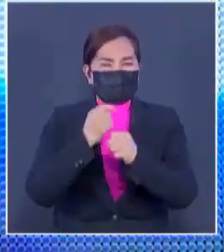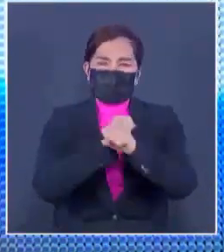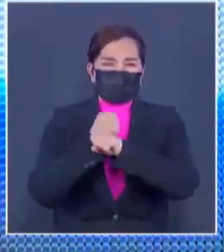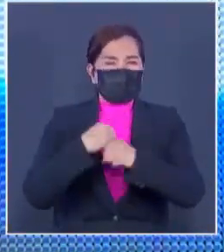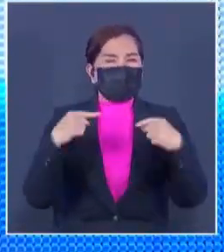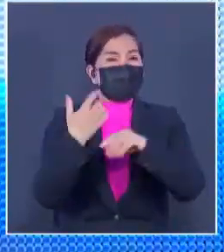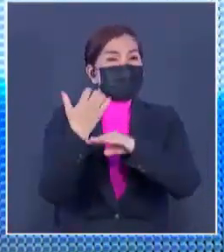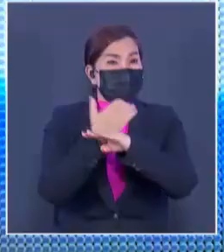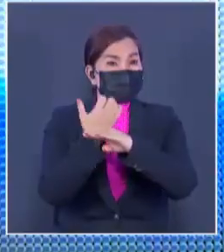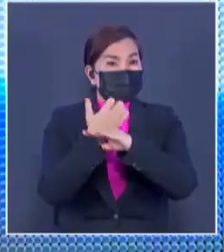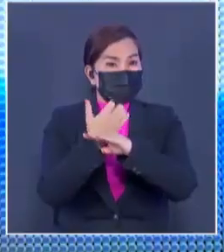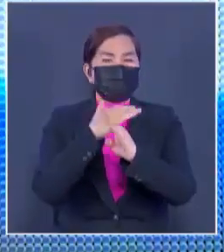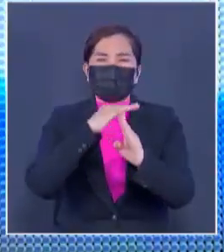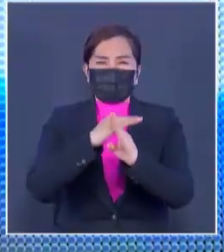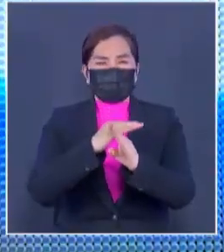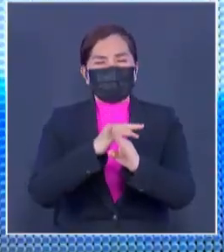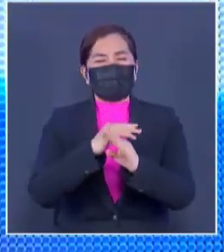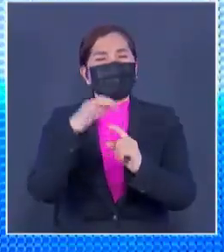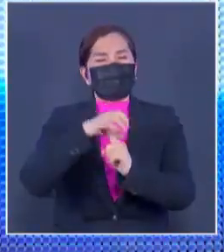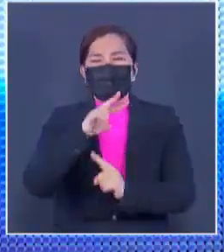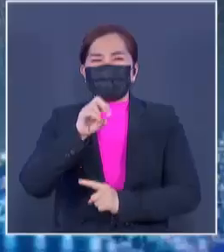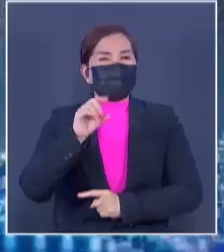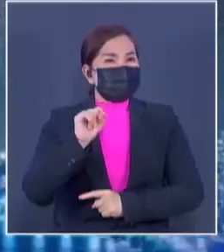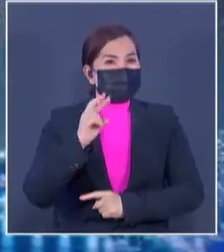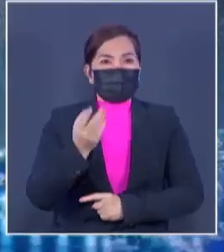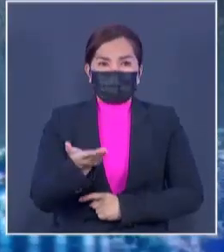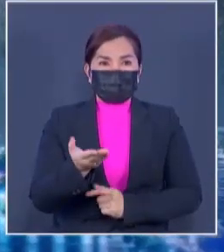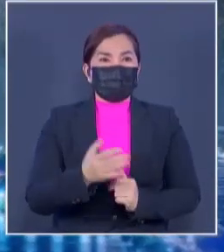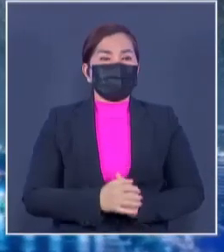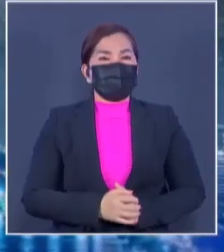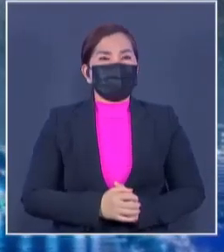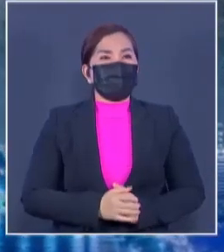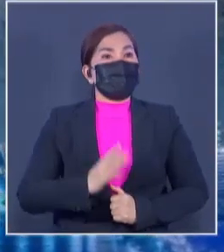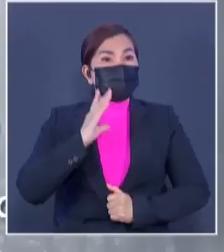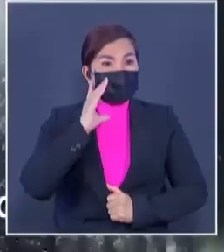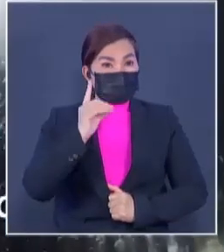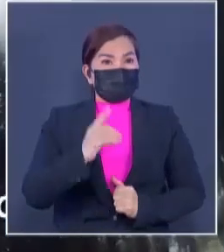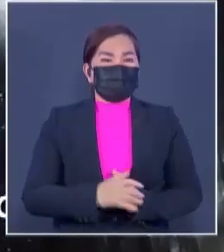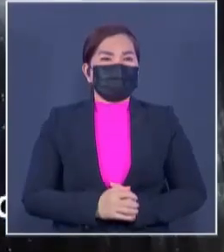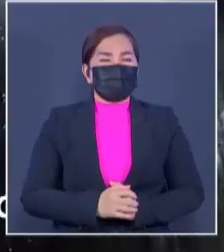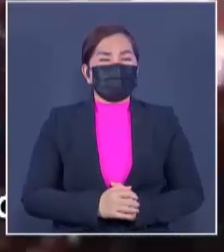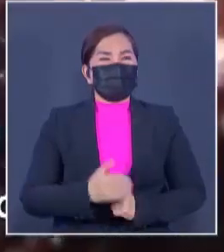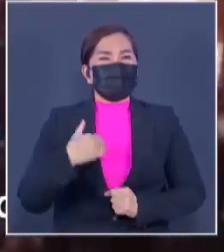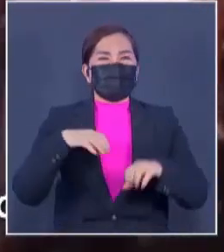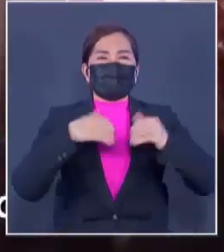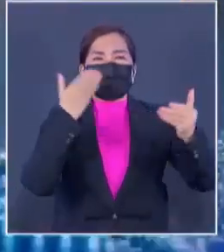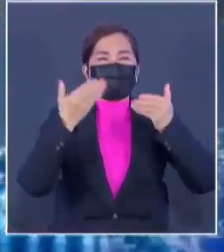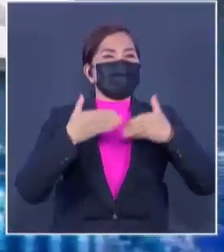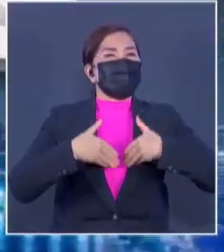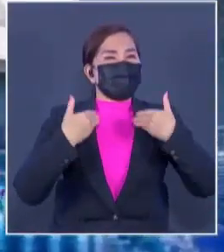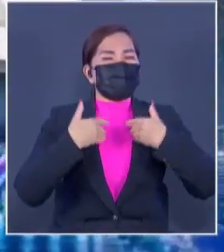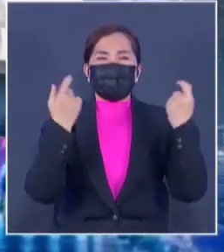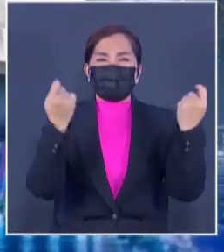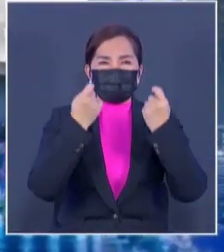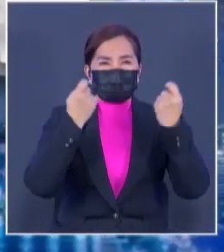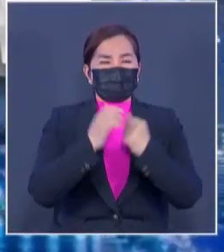านโมโน29พัทยาเคาน์ดาวน์2022ค่ะพรุ่งนี้แล้วนะคะที่จะมีมหกรรมความบันเทิงเฉลิม